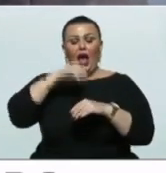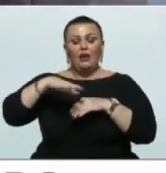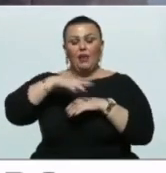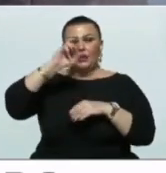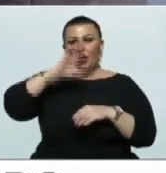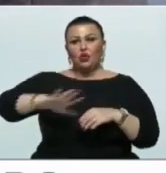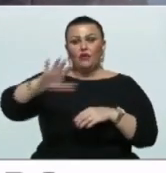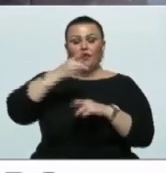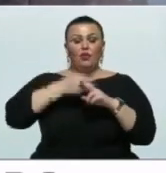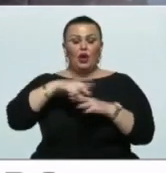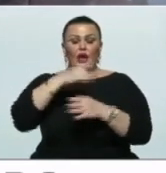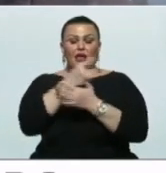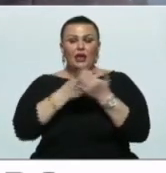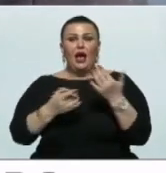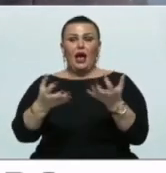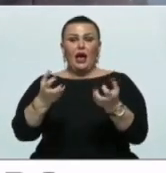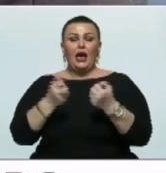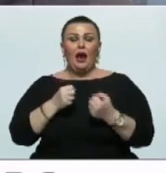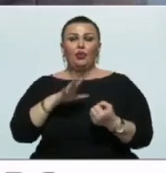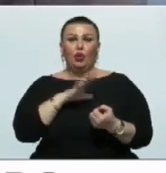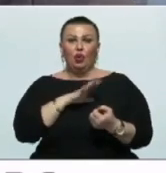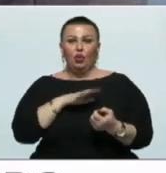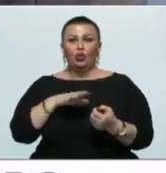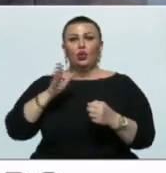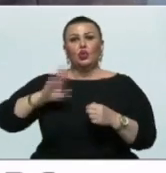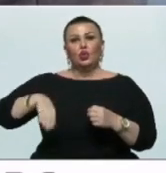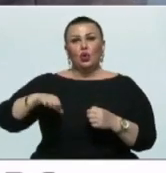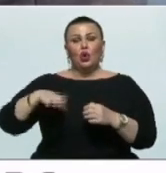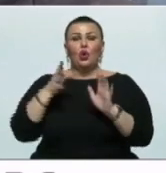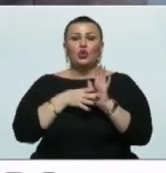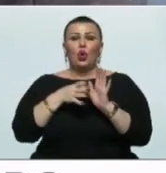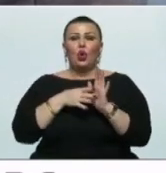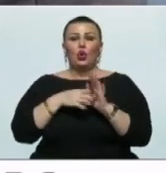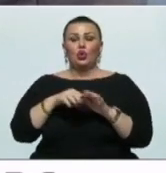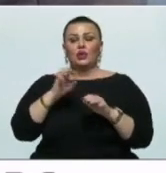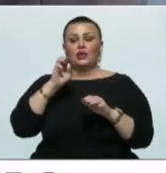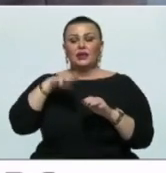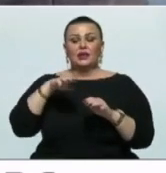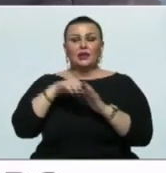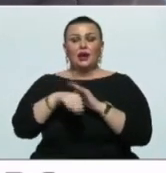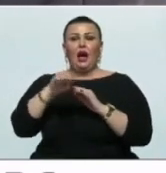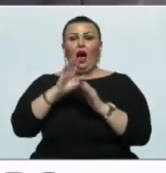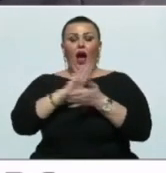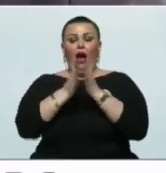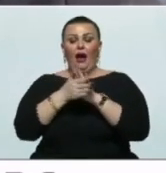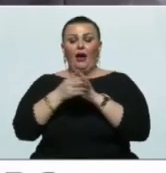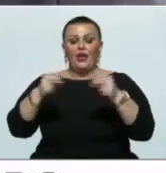bu yenilgiyi kabul etti. Tabii ondan sonra 9 maddelik bir anlaşma